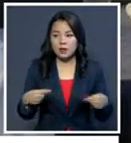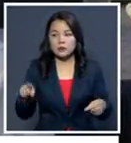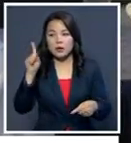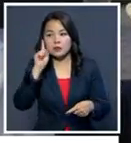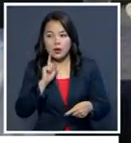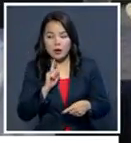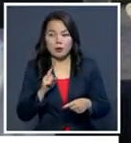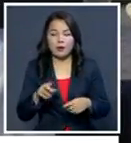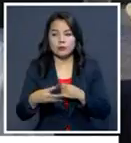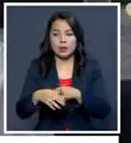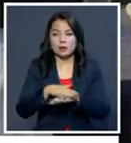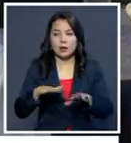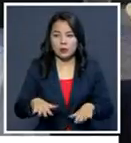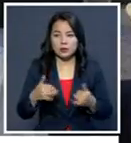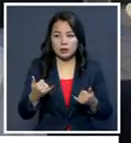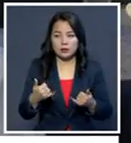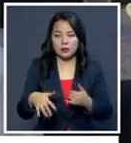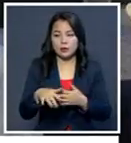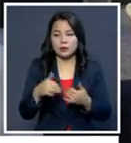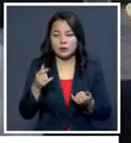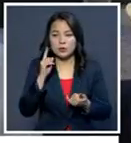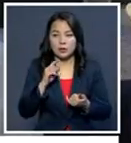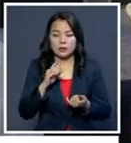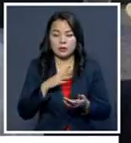де Есу каналы, сосын